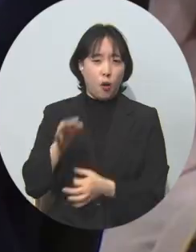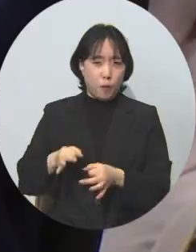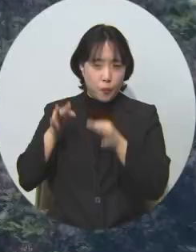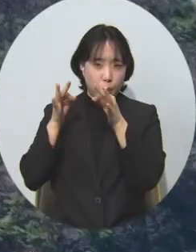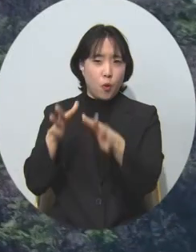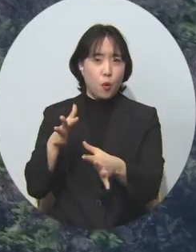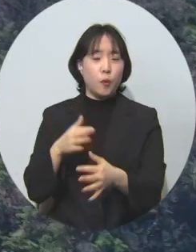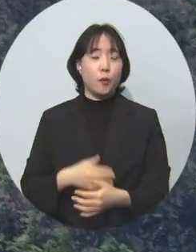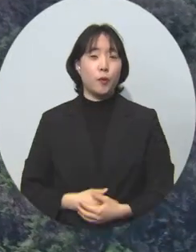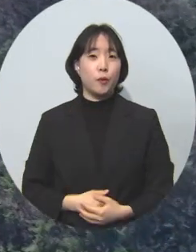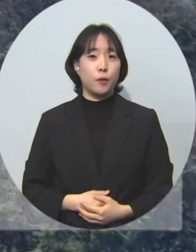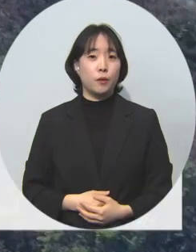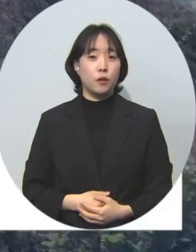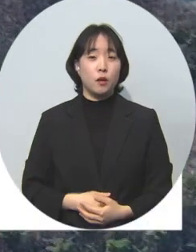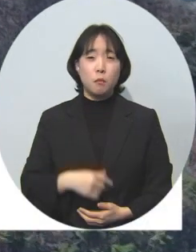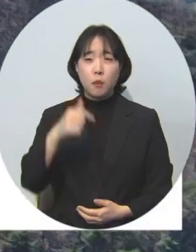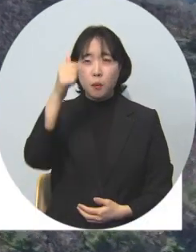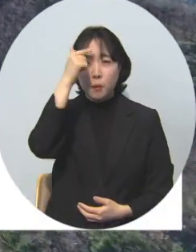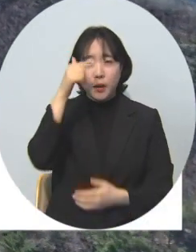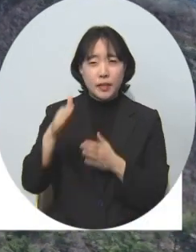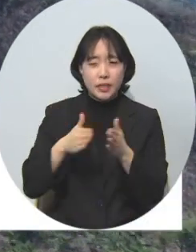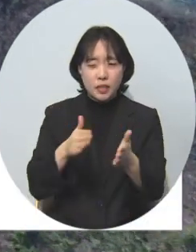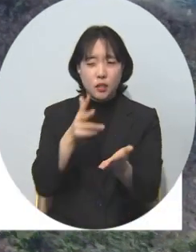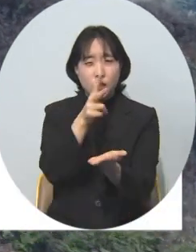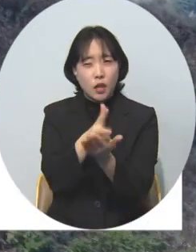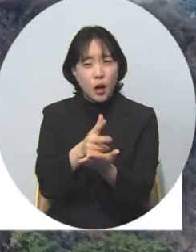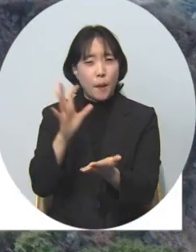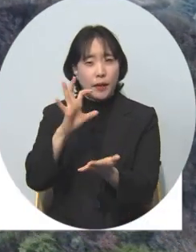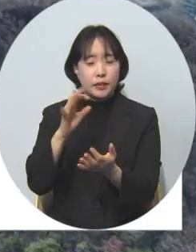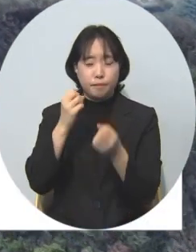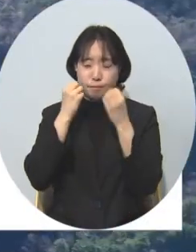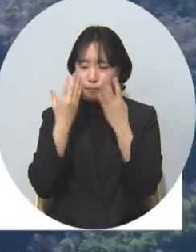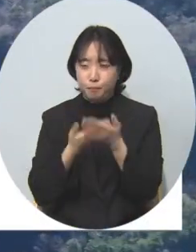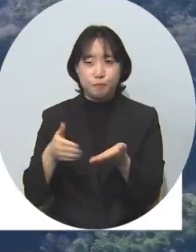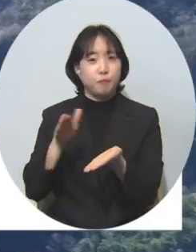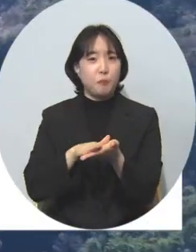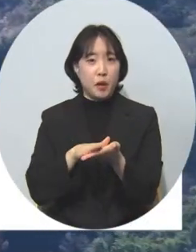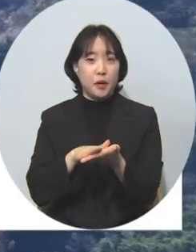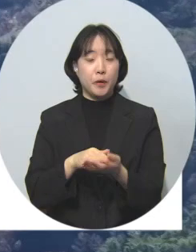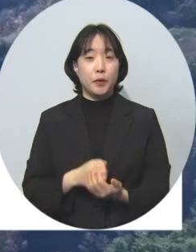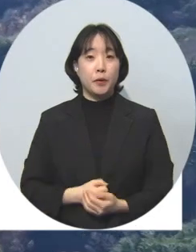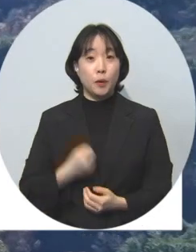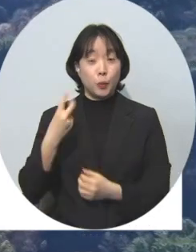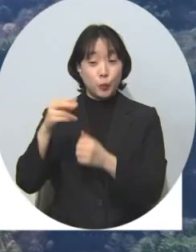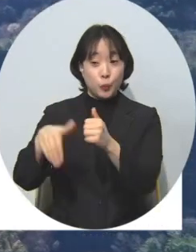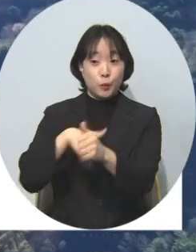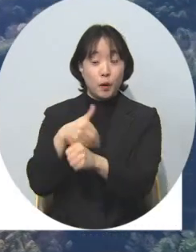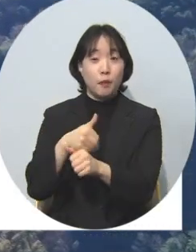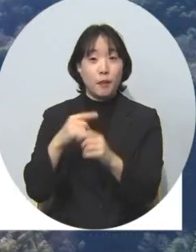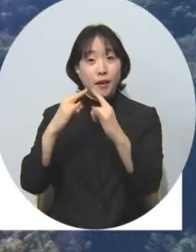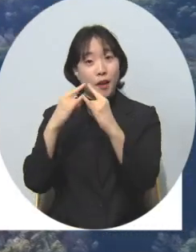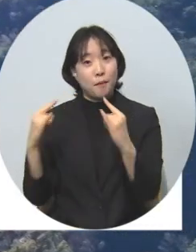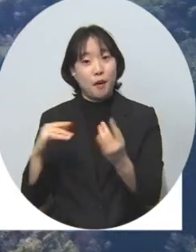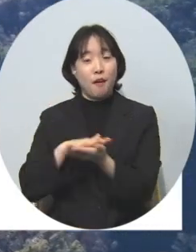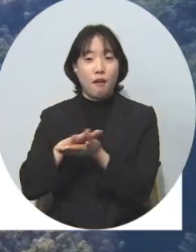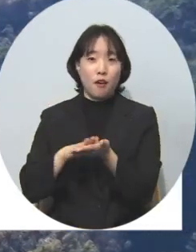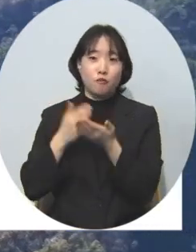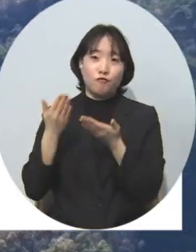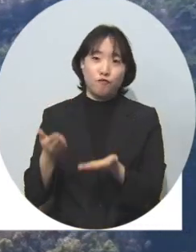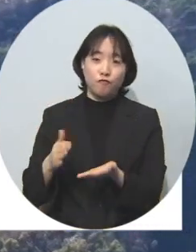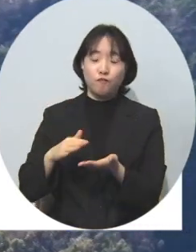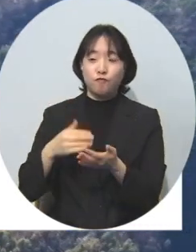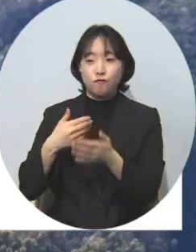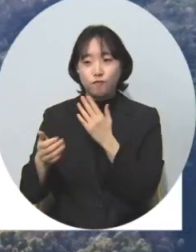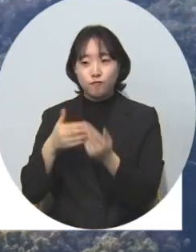먼저 노후 아든 탐방로 주차장 화장실을 전면 개선합니다 803 주변에 야영장 자연학습장을 조성하는